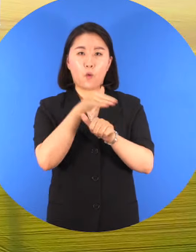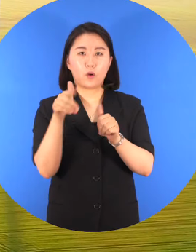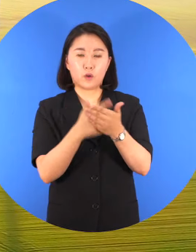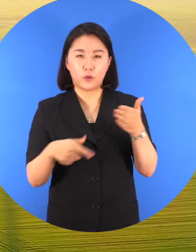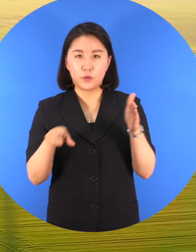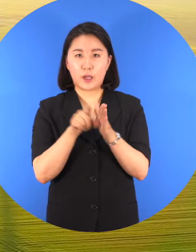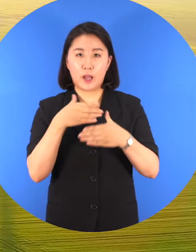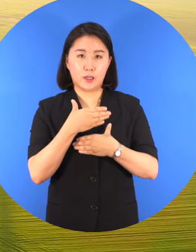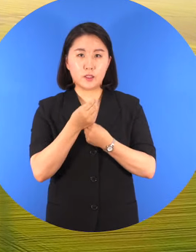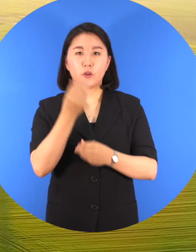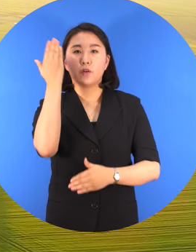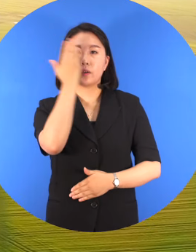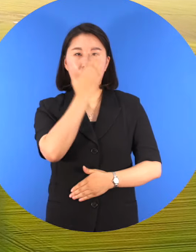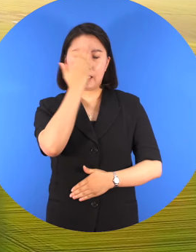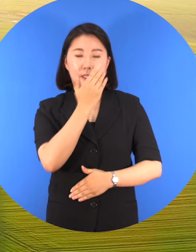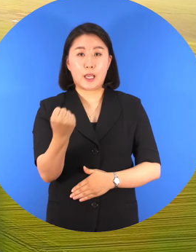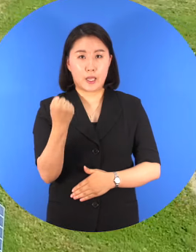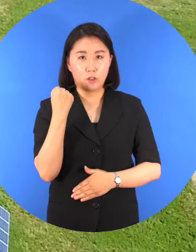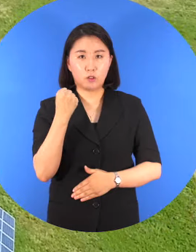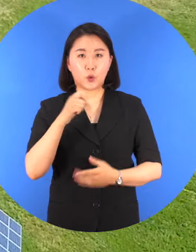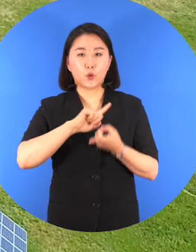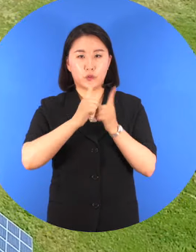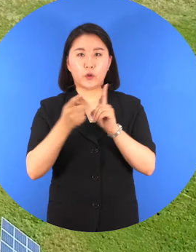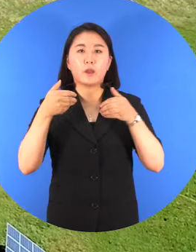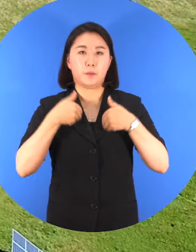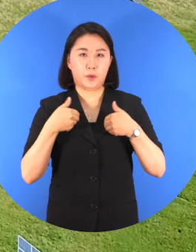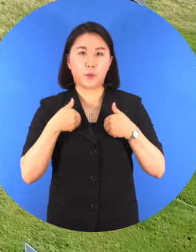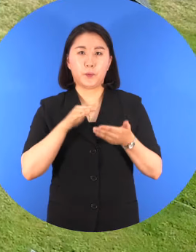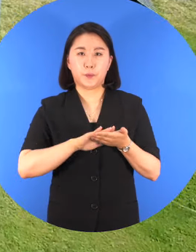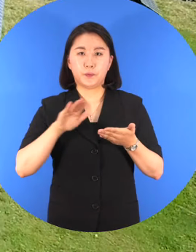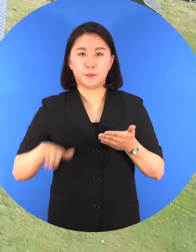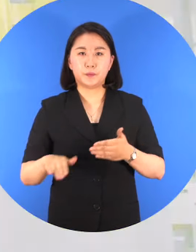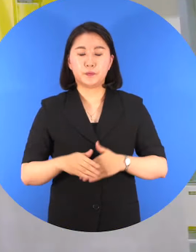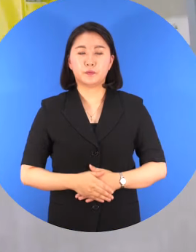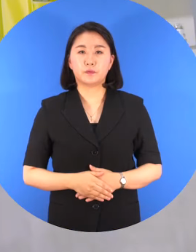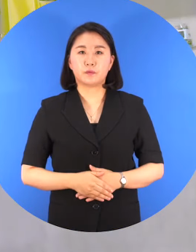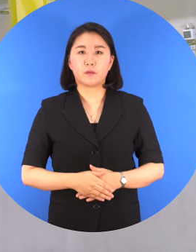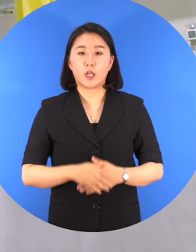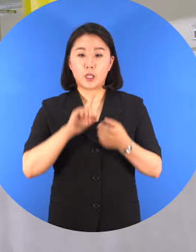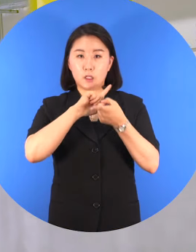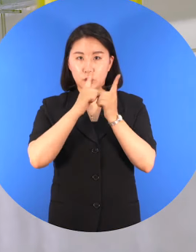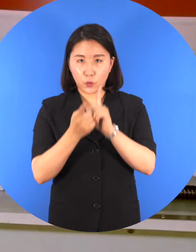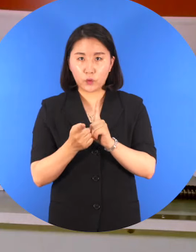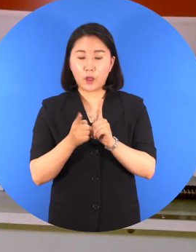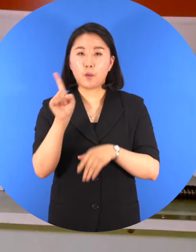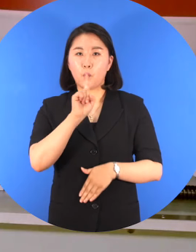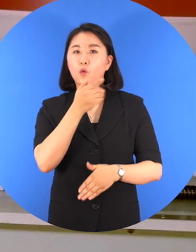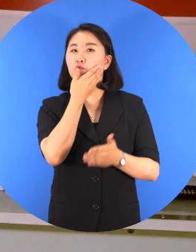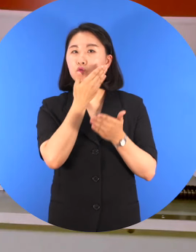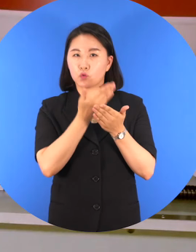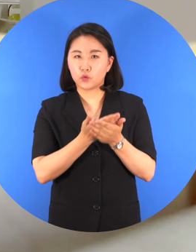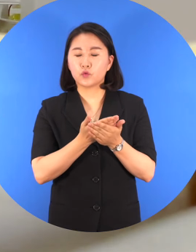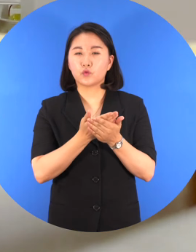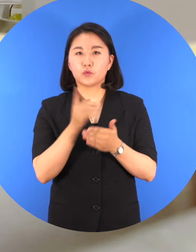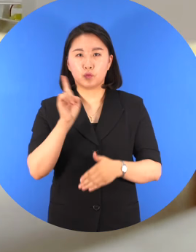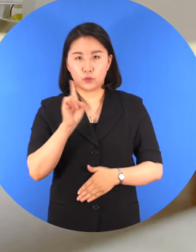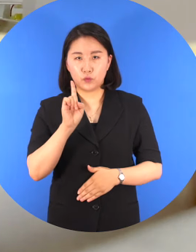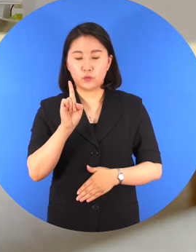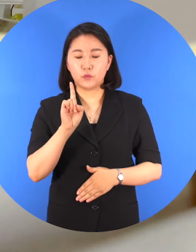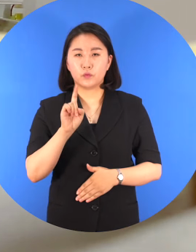환경을 위해 안전하고 깨끗한 에너지로 전환이 필요한 때입니다. 그 전환에서 무엇보다 먼저